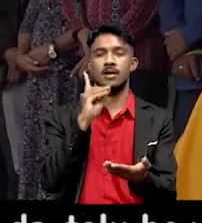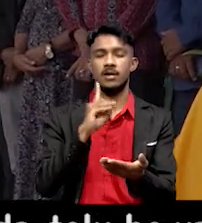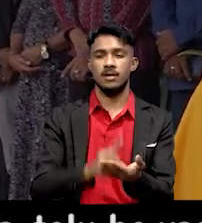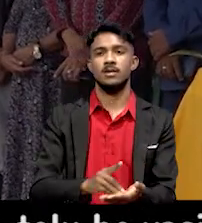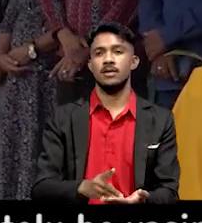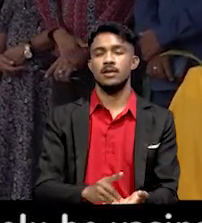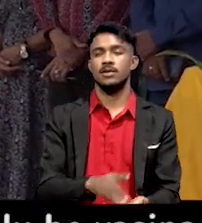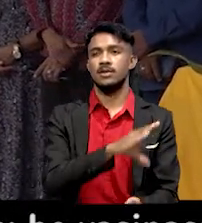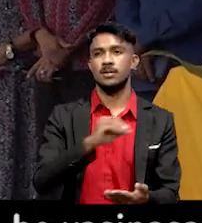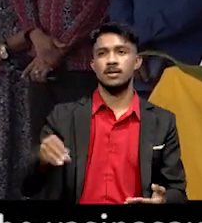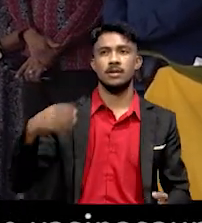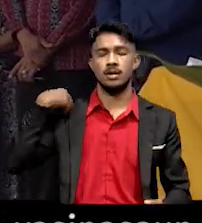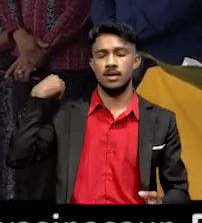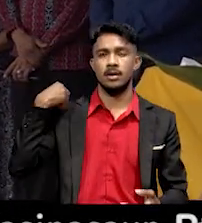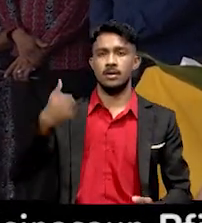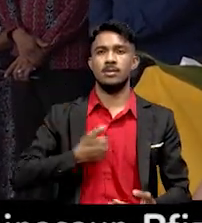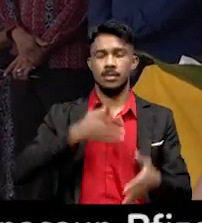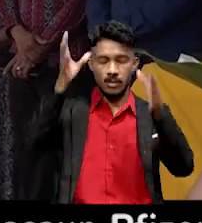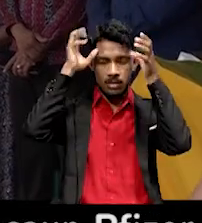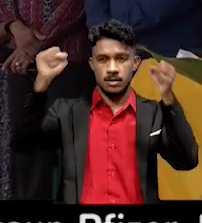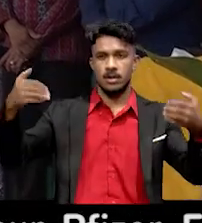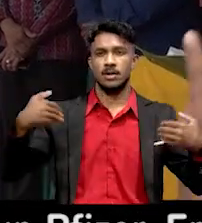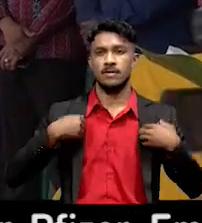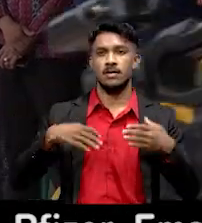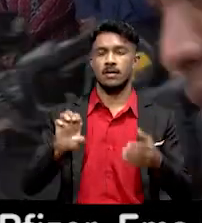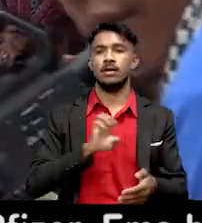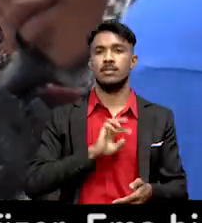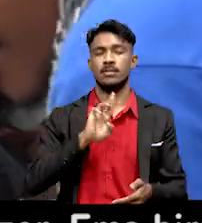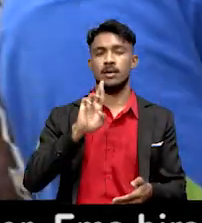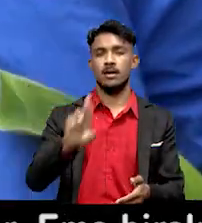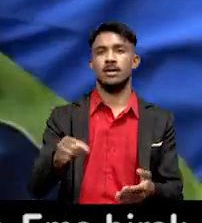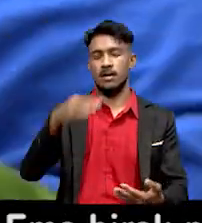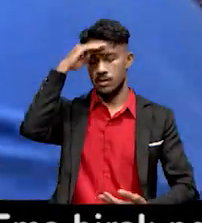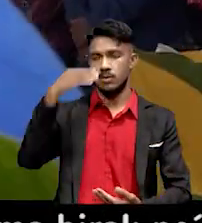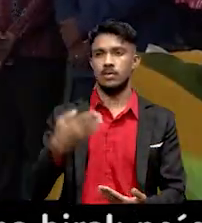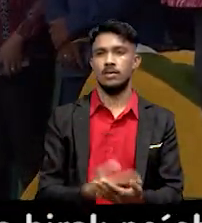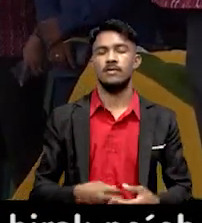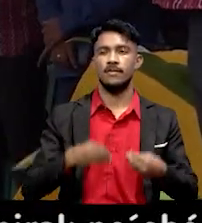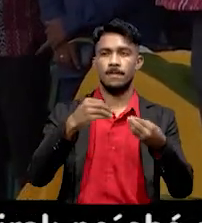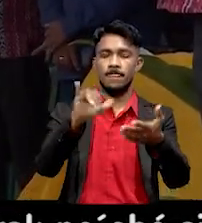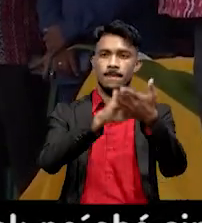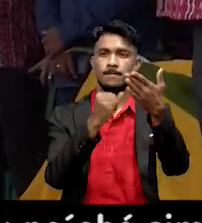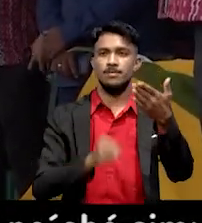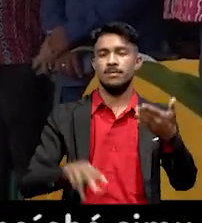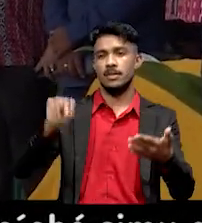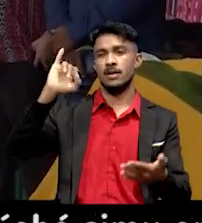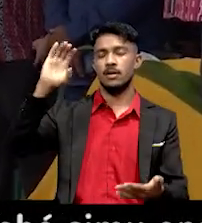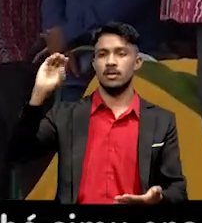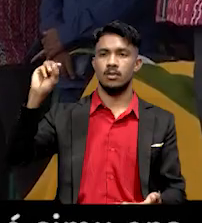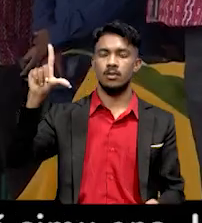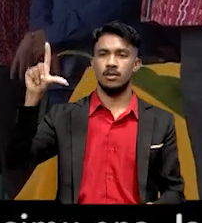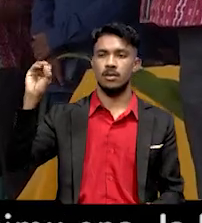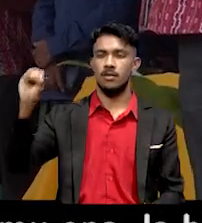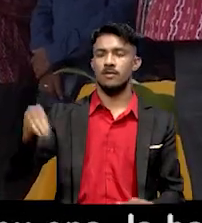an ba presidente republika ne Ermera Oan entrega pintura saudozu Nicola Lobato bania Oan Zuze Lobato